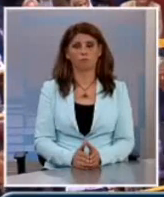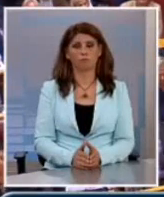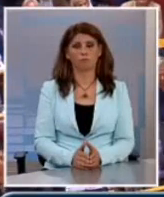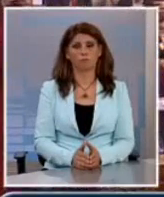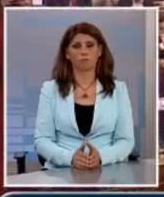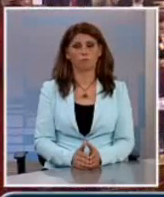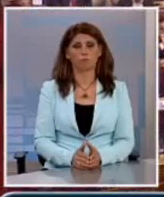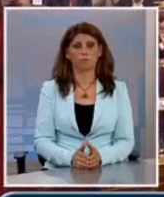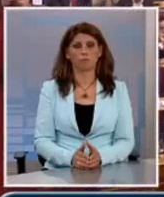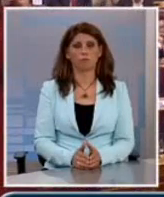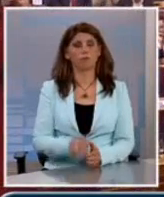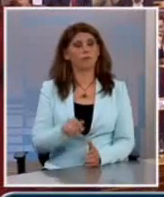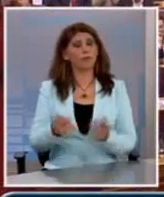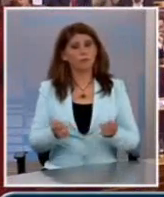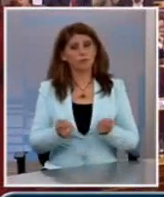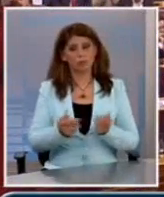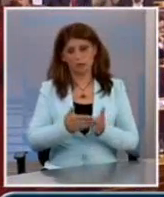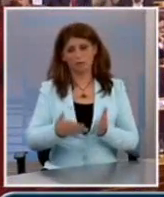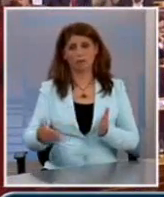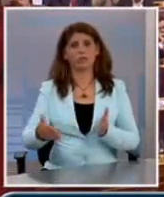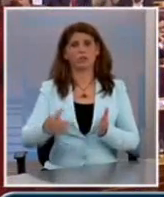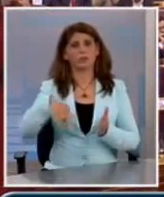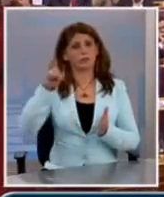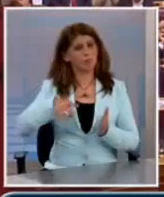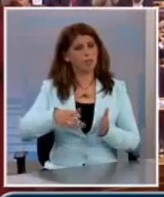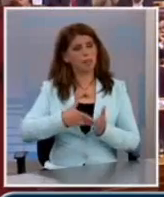σε αυτό το οποίο συμβαίνει ούτε στις μέρες ούτε στις ώρες.